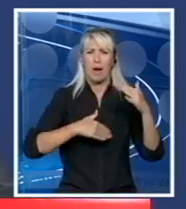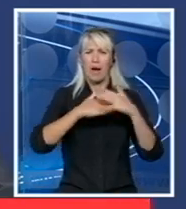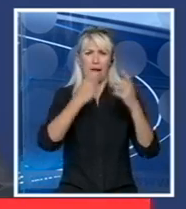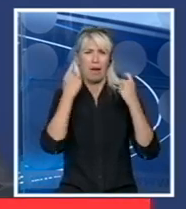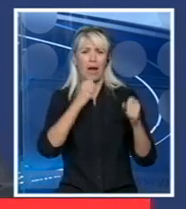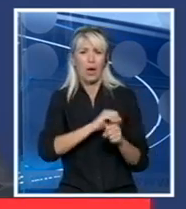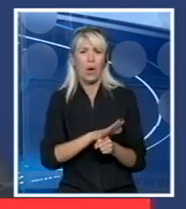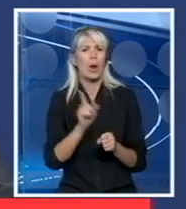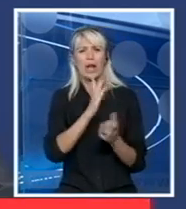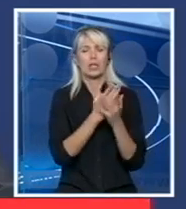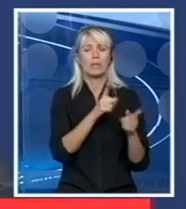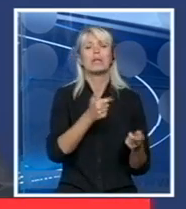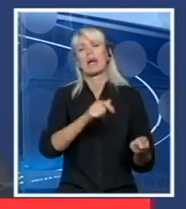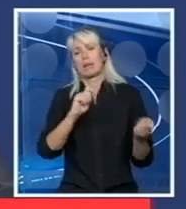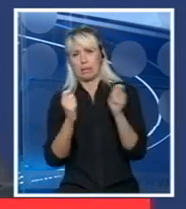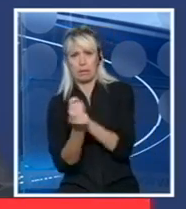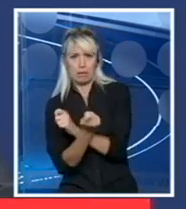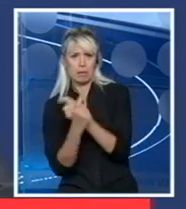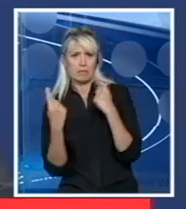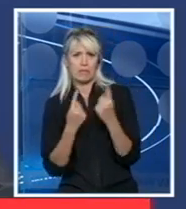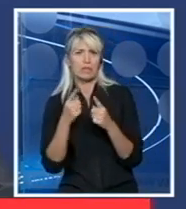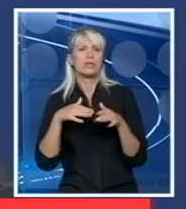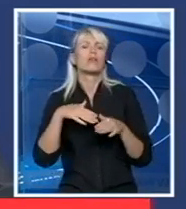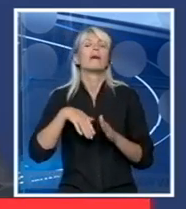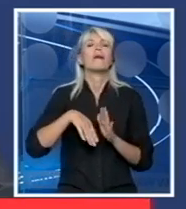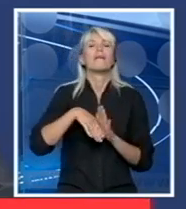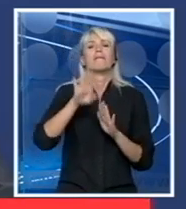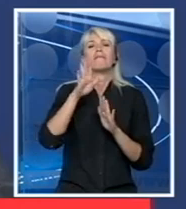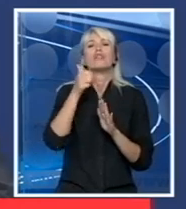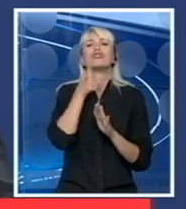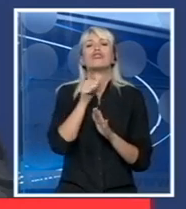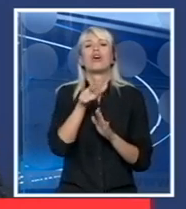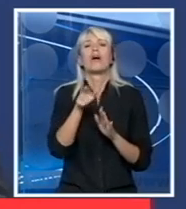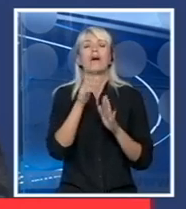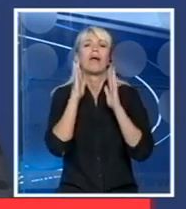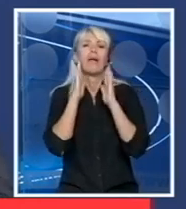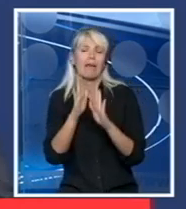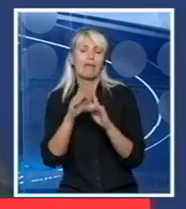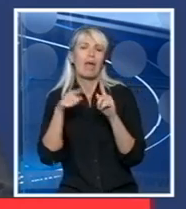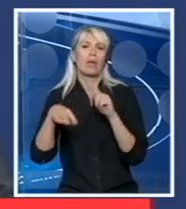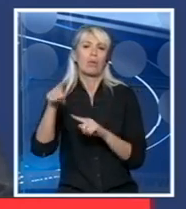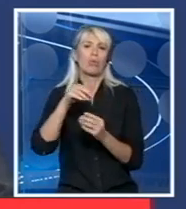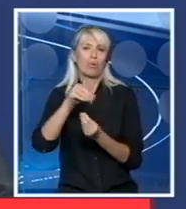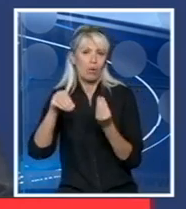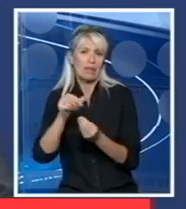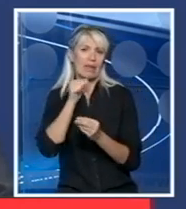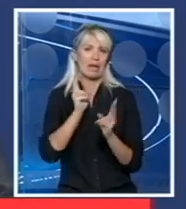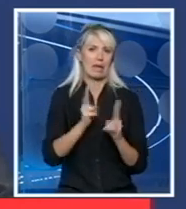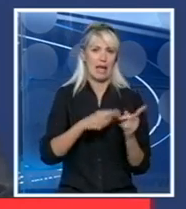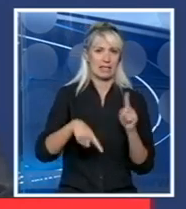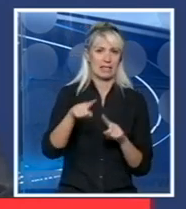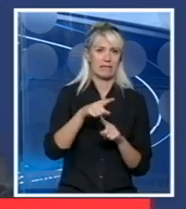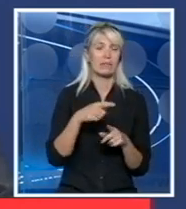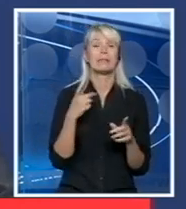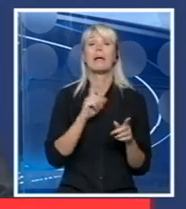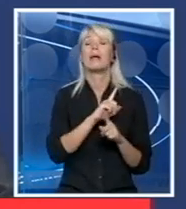više zadržavati na sumativnom, ono što imaju više poverenja nastavnici i roditelji dok se ova konstrukcija ne izradi. Neće biti kabinetske